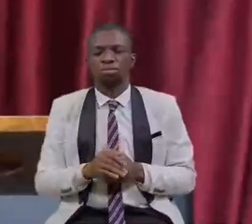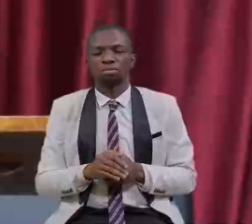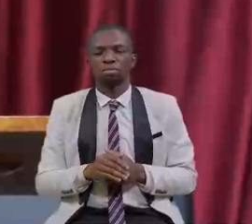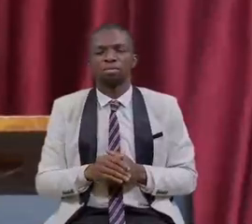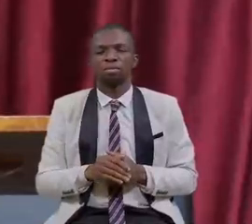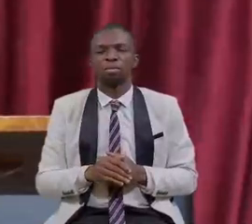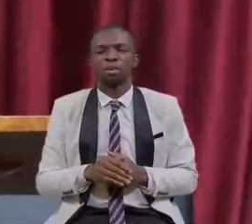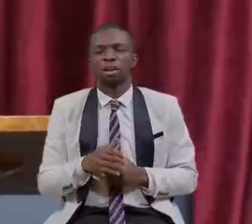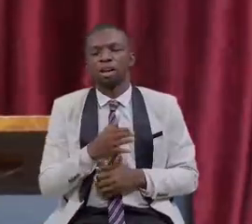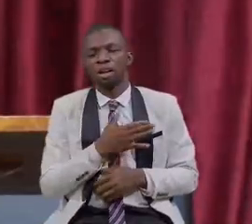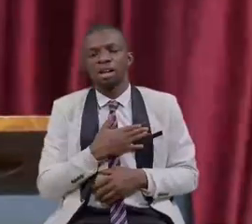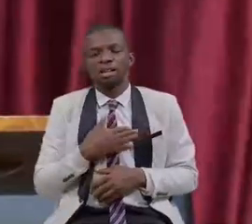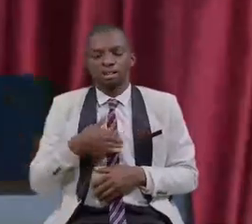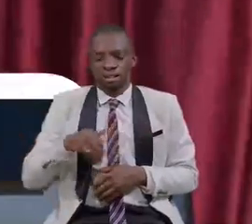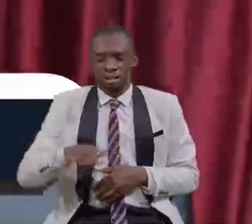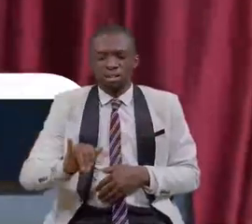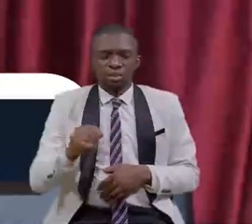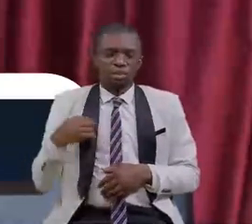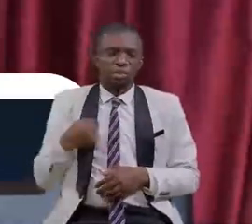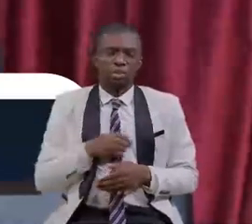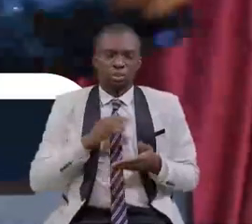Cependant, nous pardonnons.